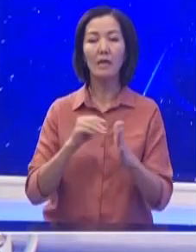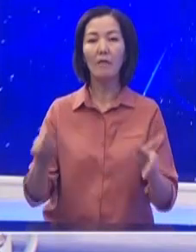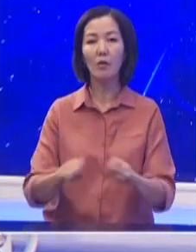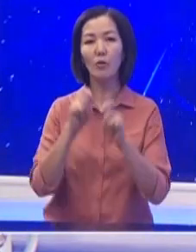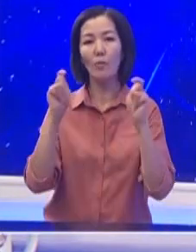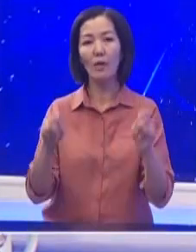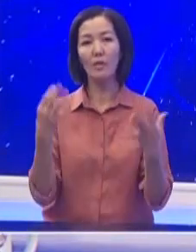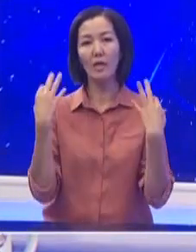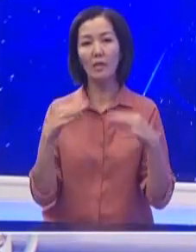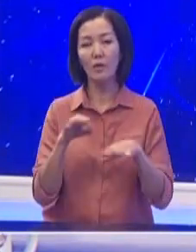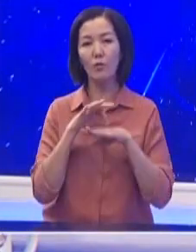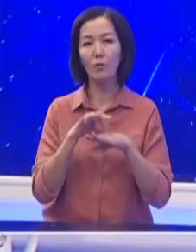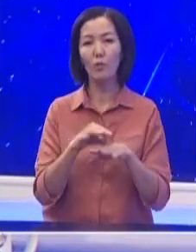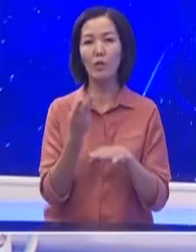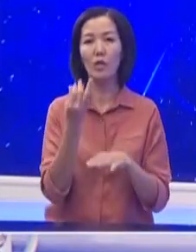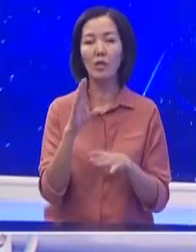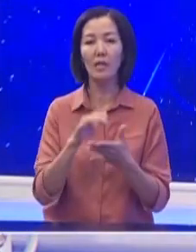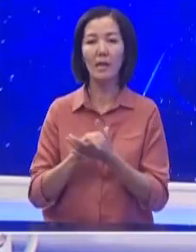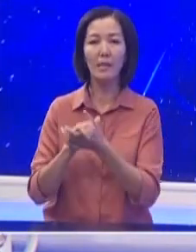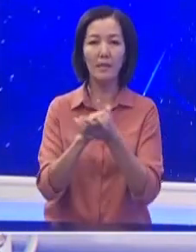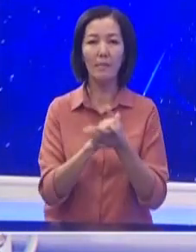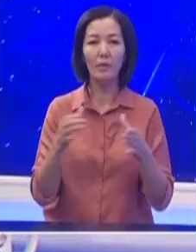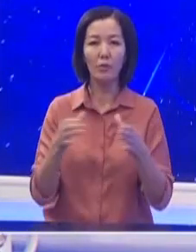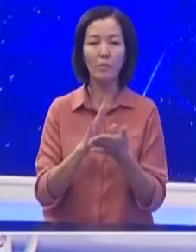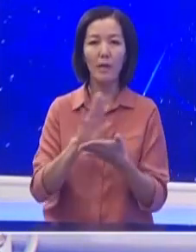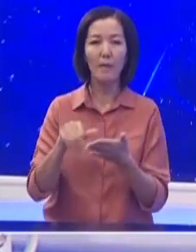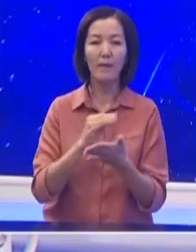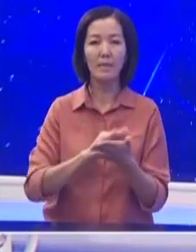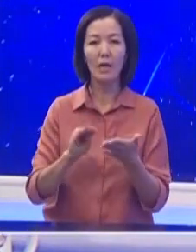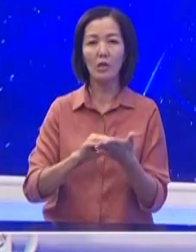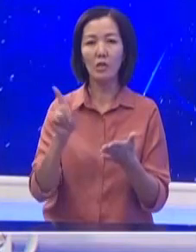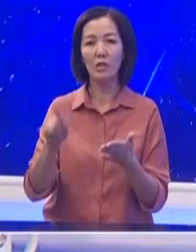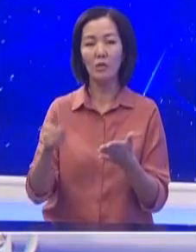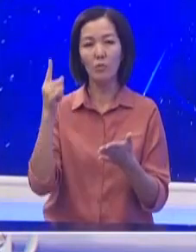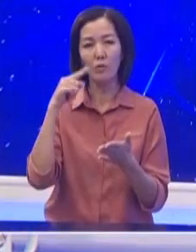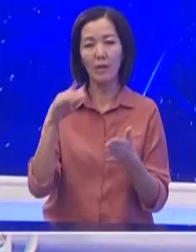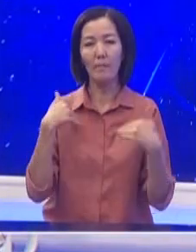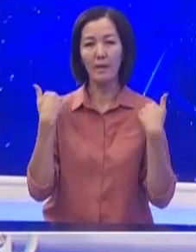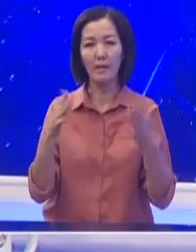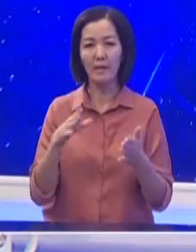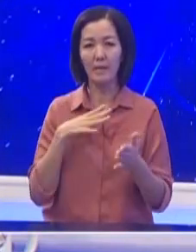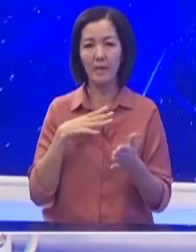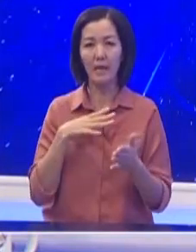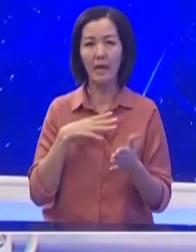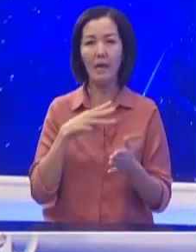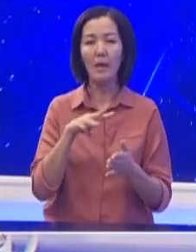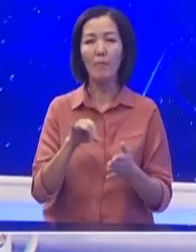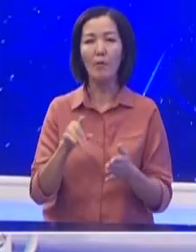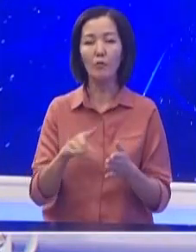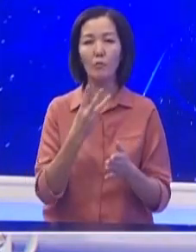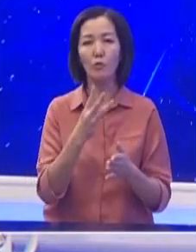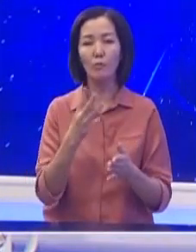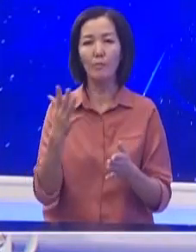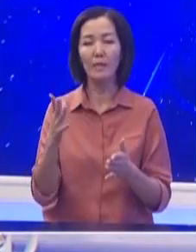әрі демократиялық түрде өтті. Шанхай ынтымақтастық ұйымының бас хатшысы осындай пікірде. Жанменнің айтуынша, маусымның 3 мен 5